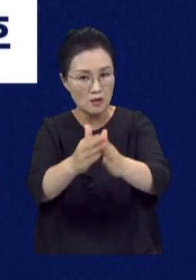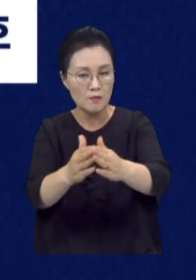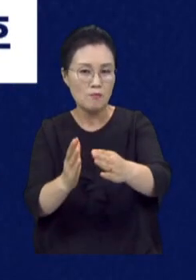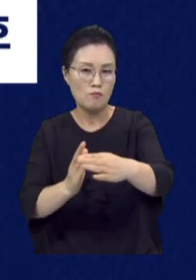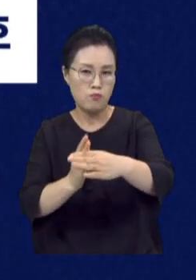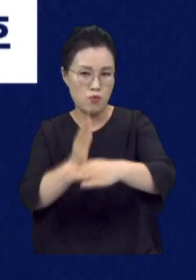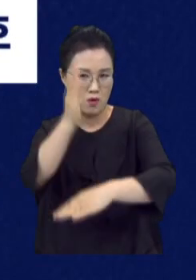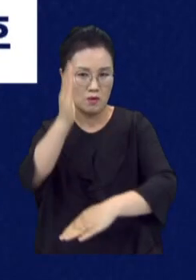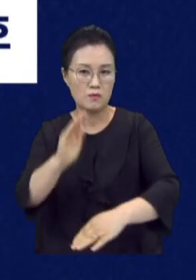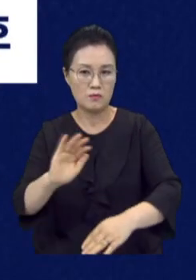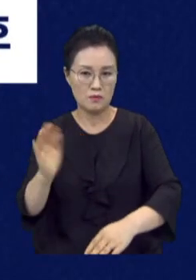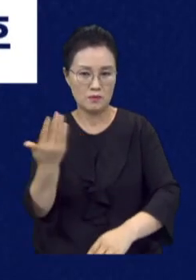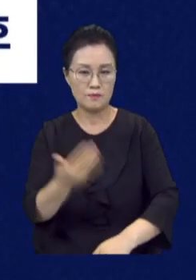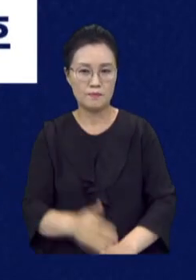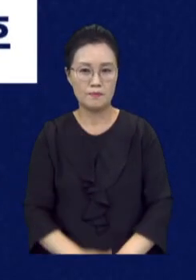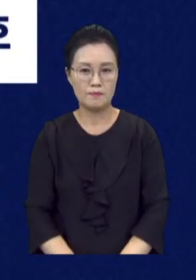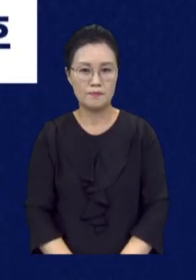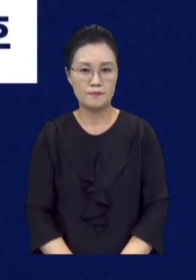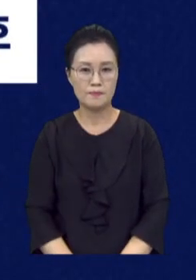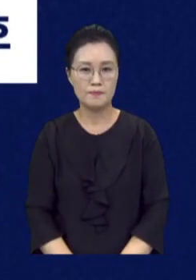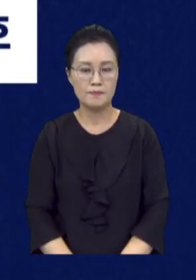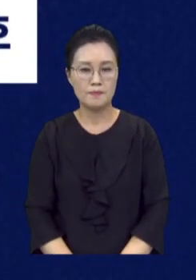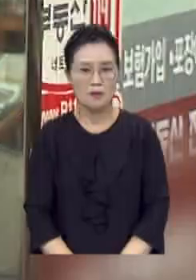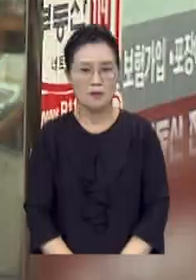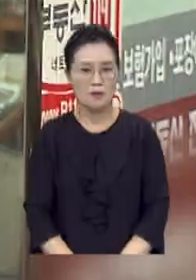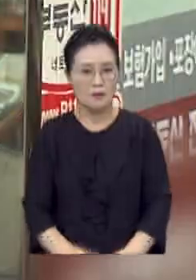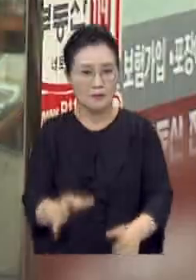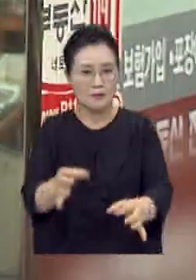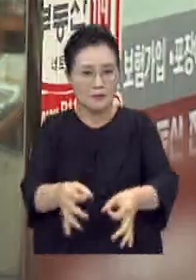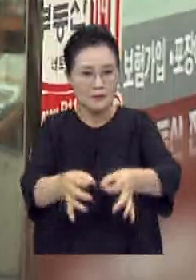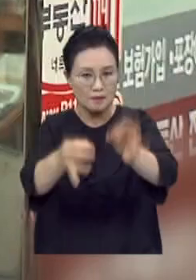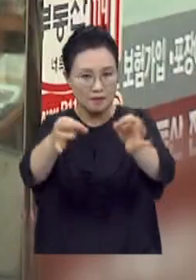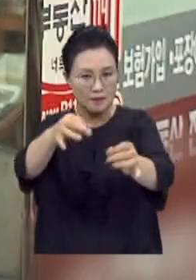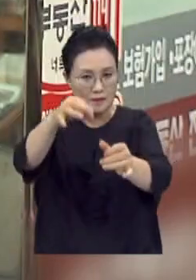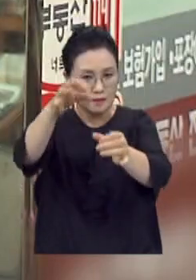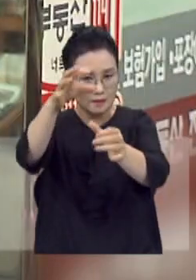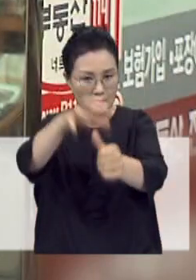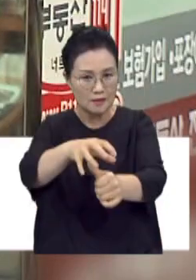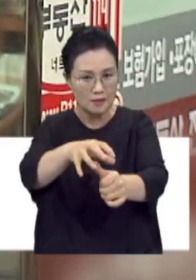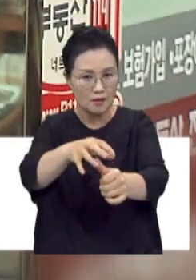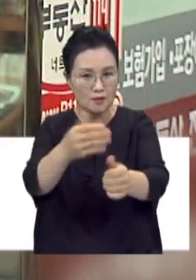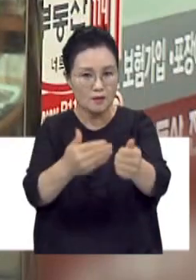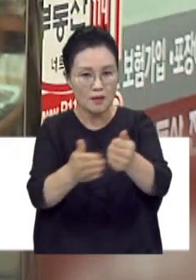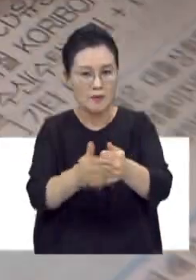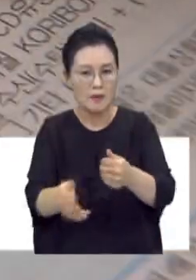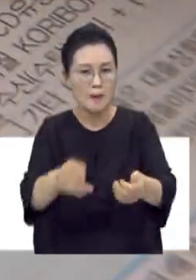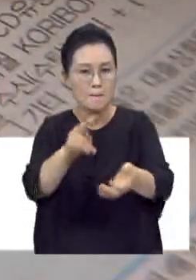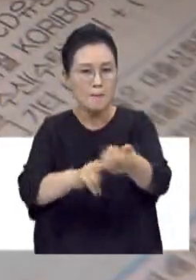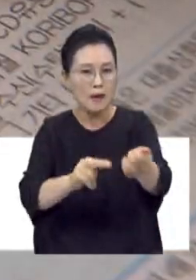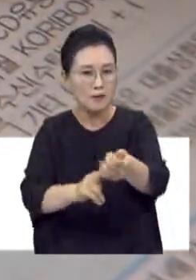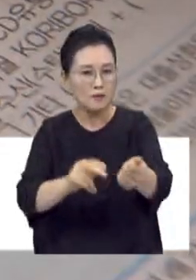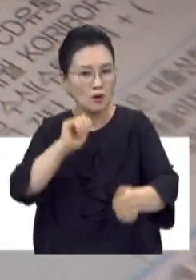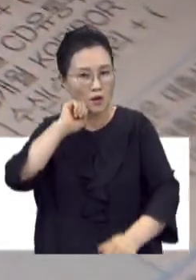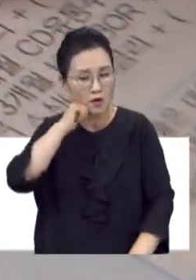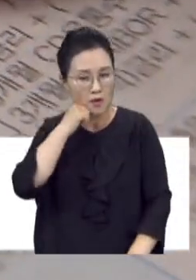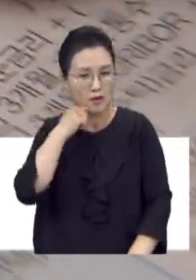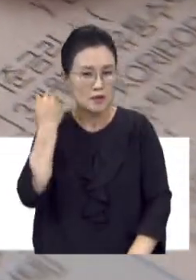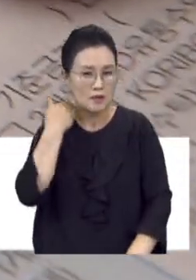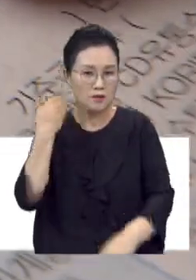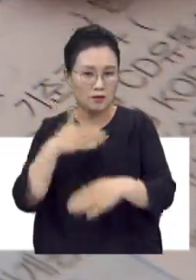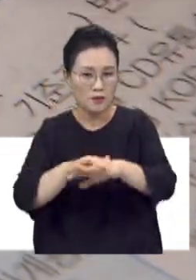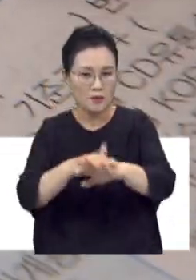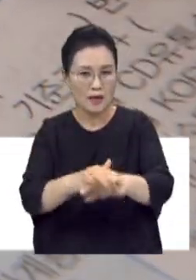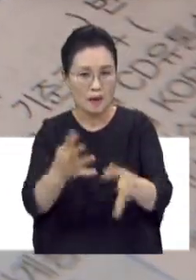들어와도 공급과잉 상태가 됩니다 조정 대상 지역이라 취득세 중과 로 매 매 가 어려워지면서